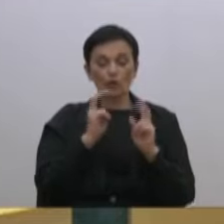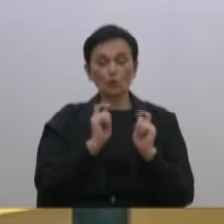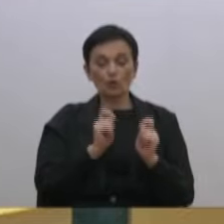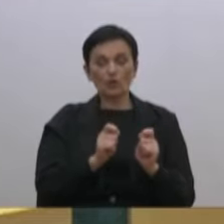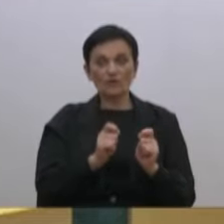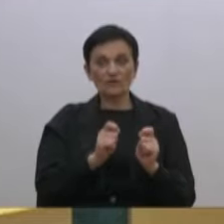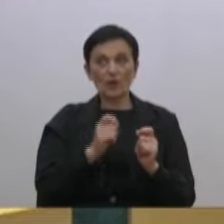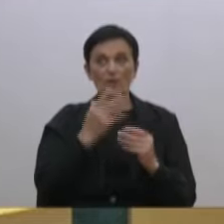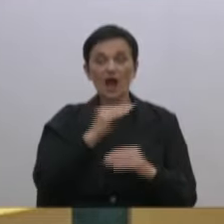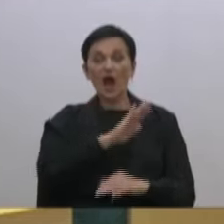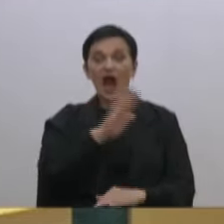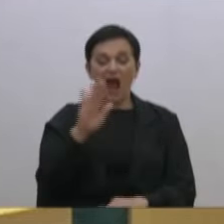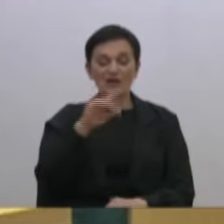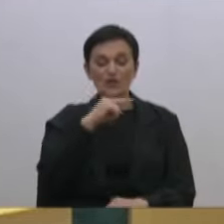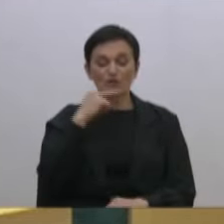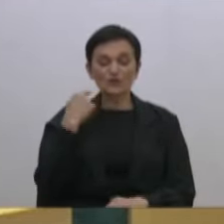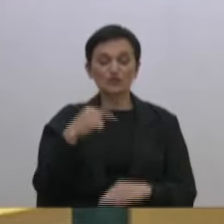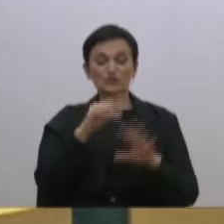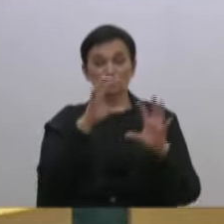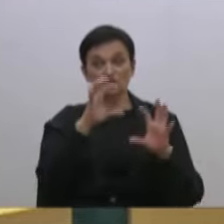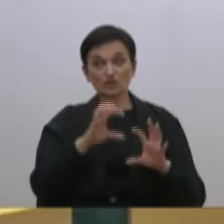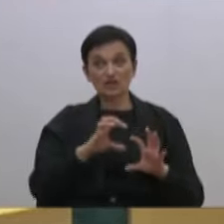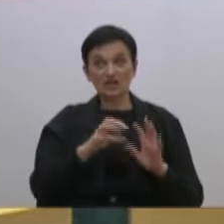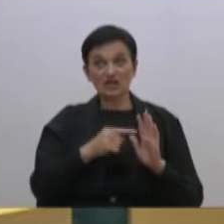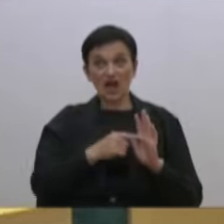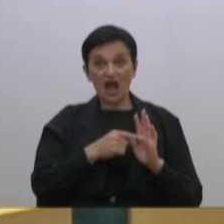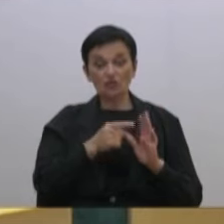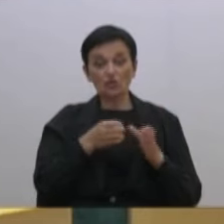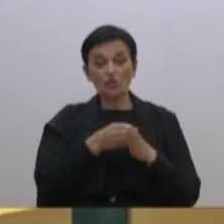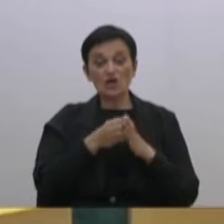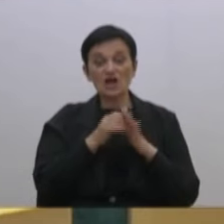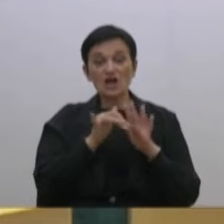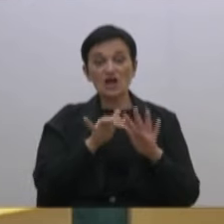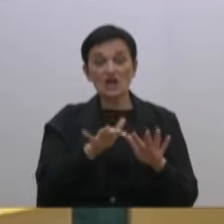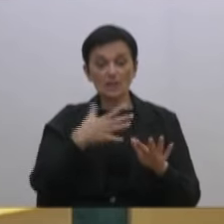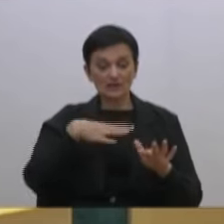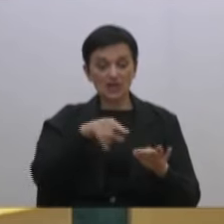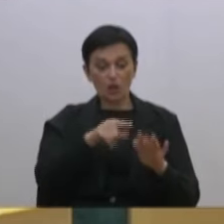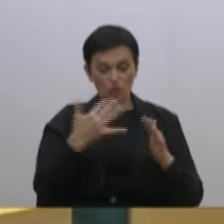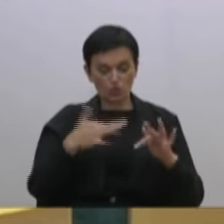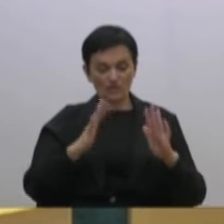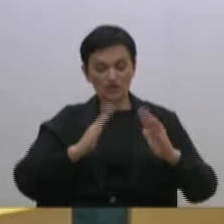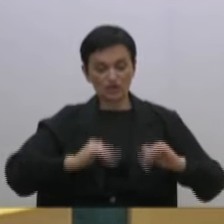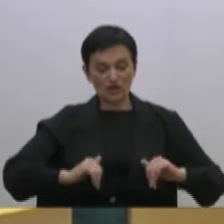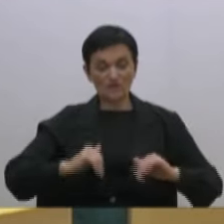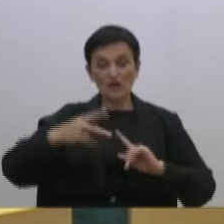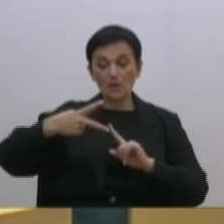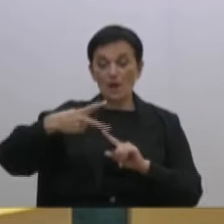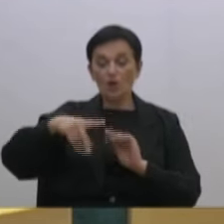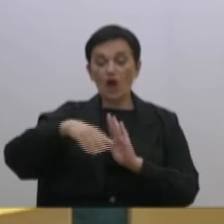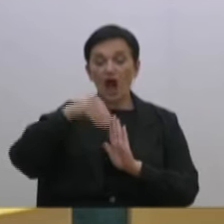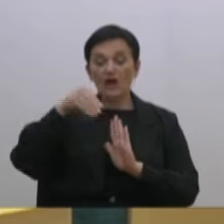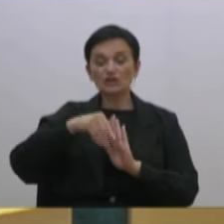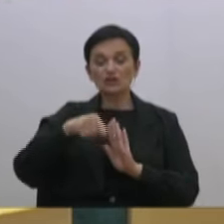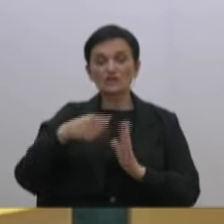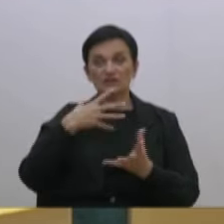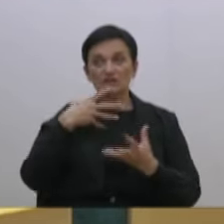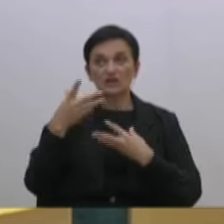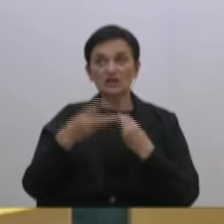აფიორად არა რუსულ კანონს ეს კამპანია რომელიც ჩავარდა საქართველოში და მეორე არჩევნები გაყალბდა